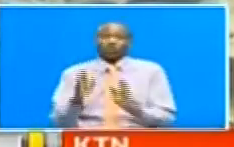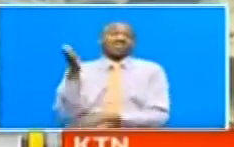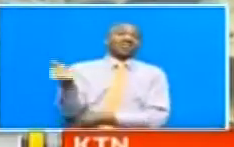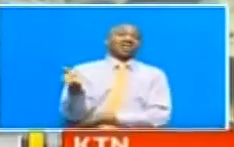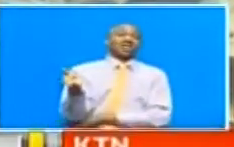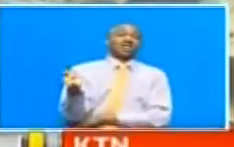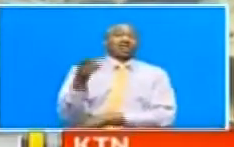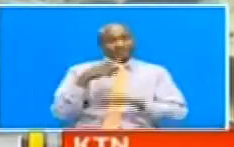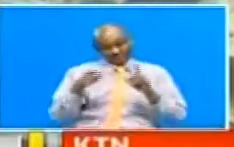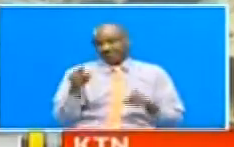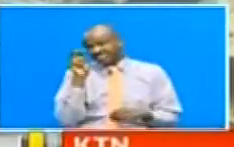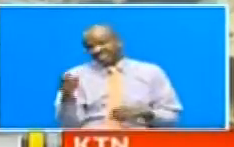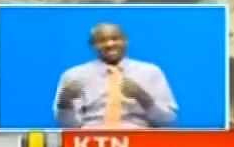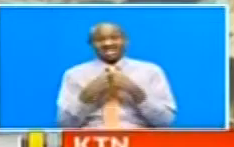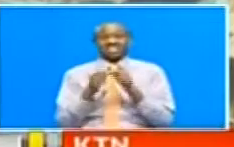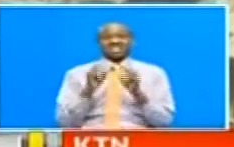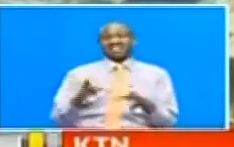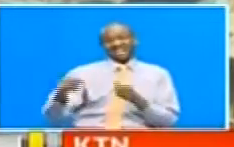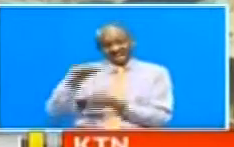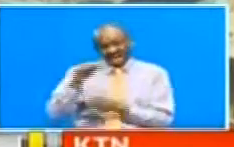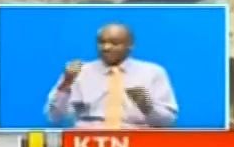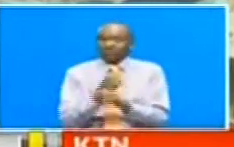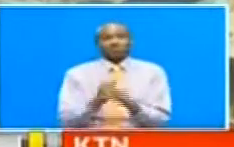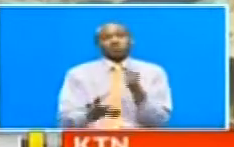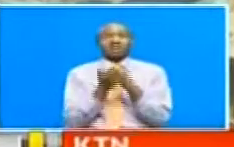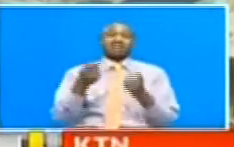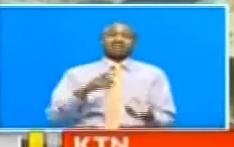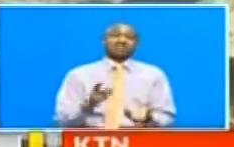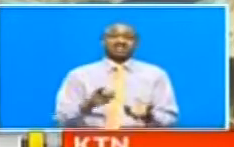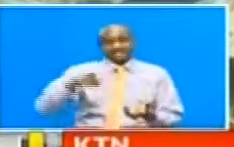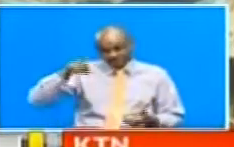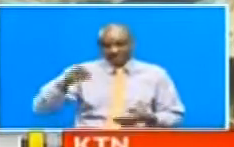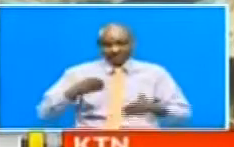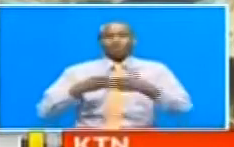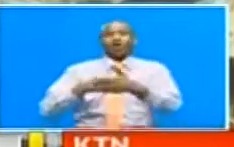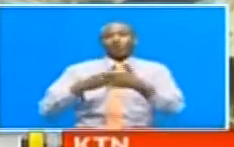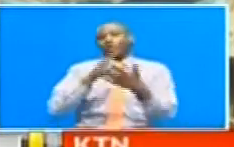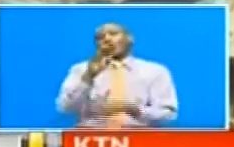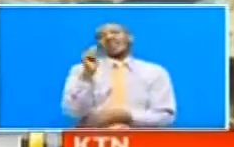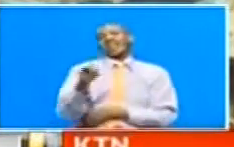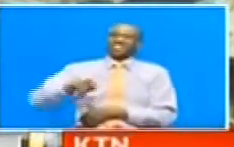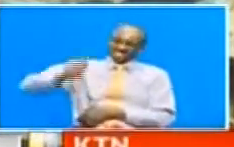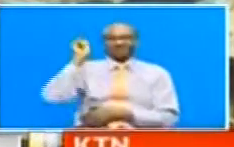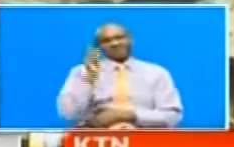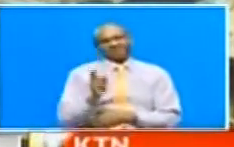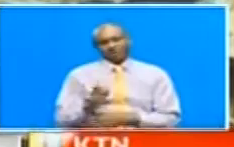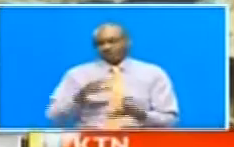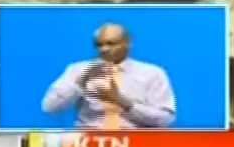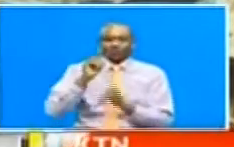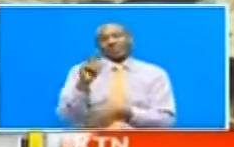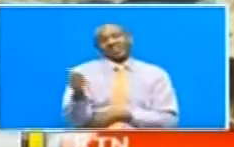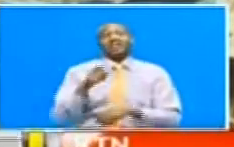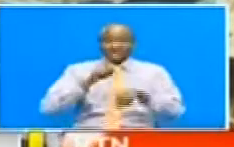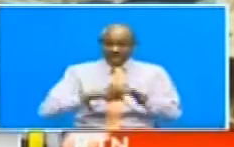iko, hatukuona kama hiyo gari zinaweza kutusaidia. Wanafungania njia wao wenyewe kwa wenyewe, na wakati